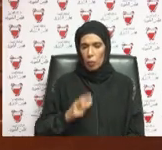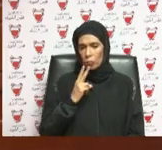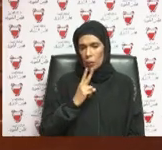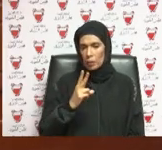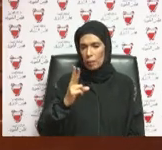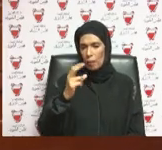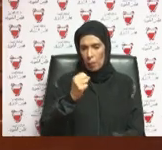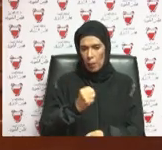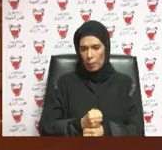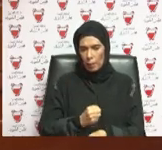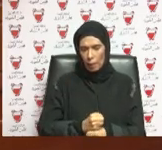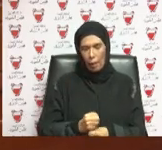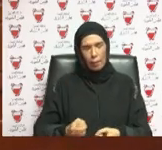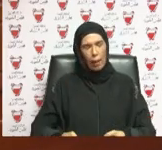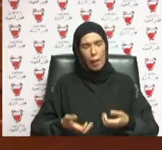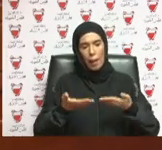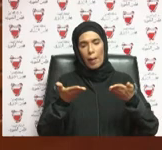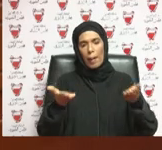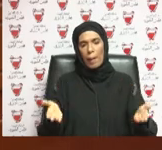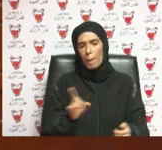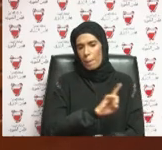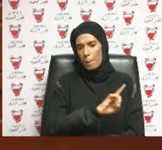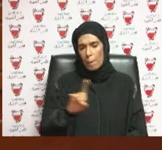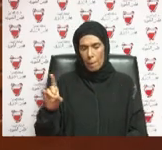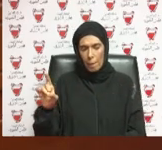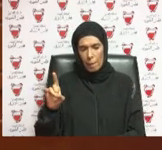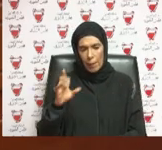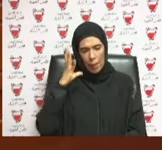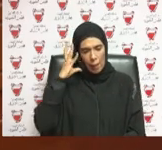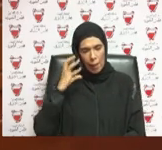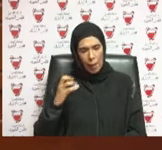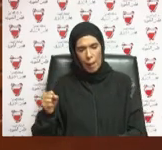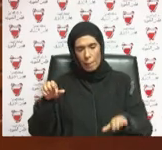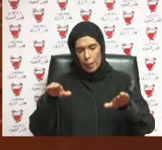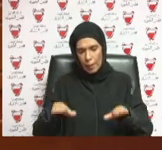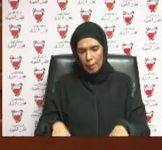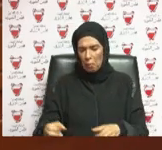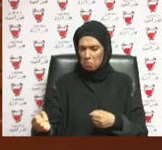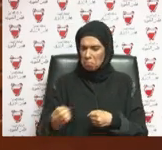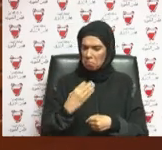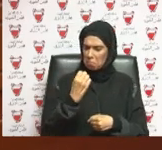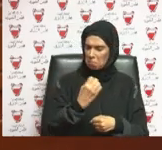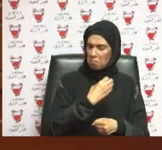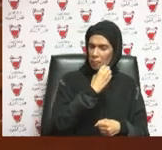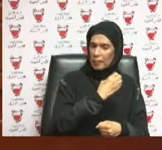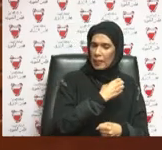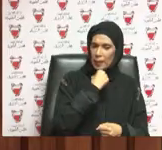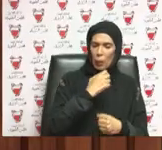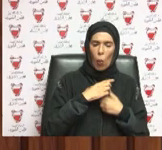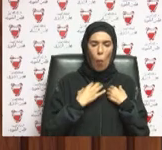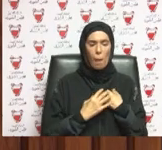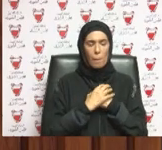بصمة يده الكريمة. لن ننسى مجالسه المضيافة التي تعلمنا منها الكثير في حب